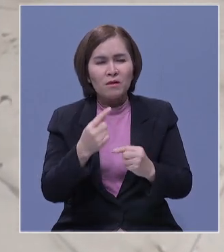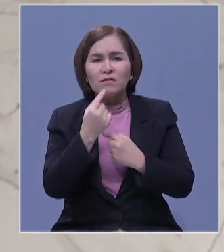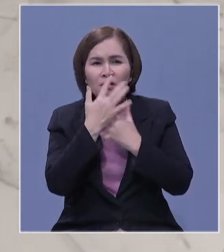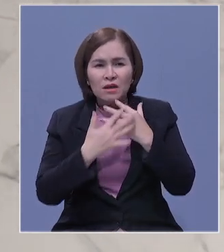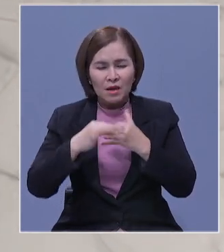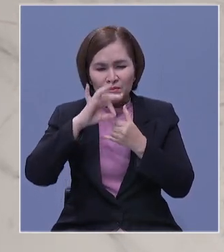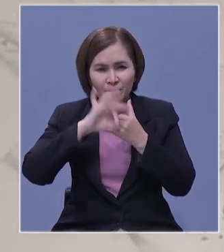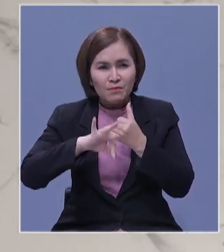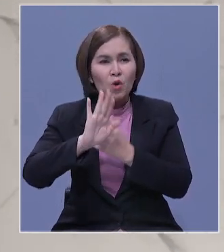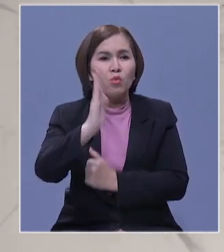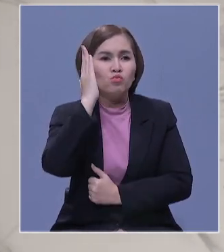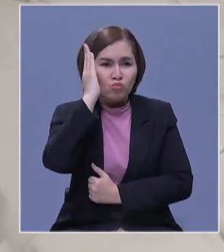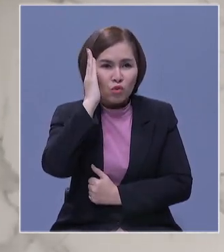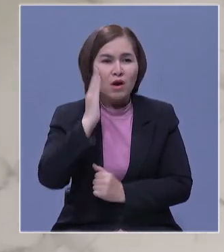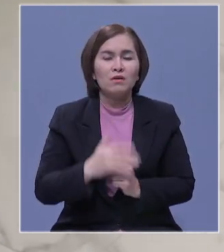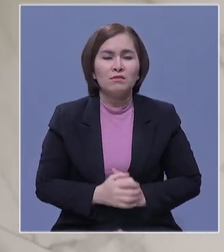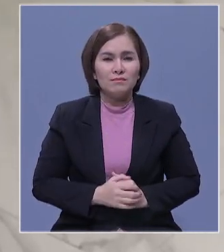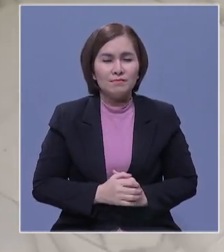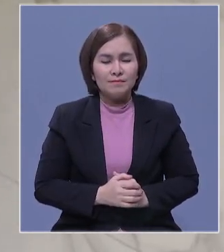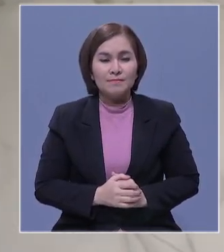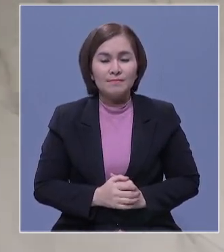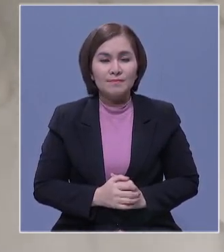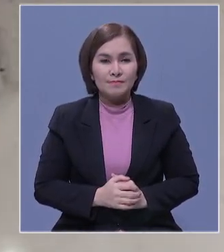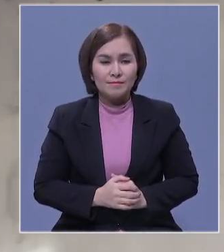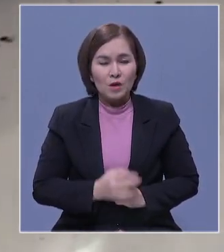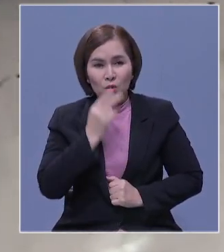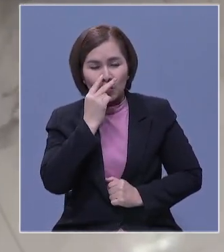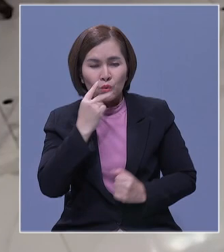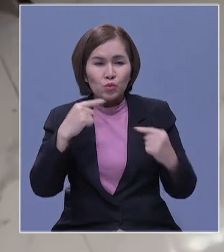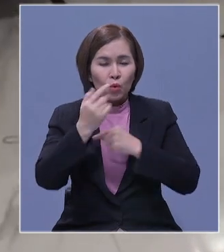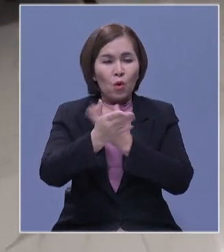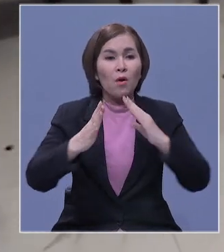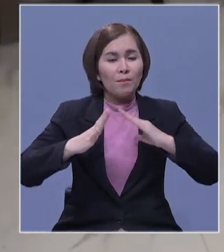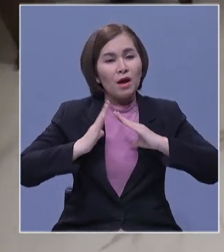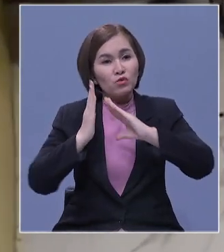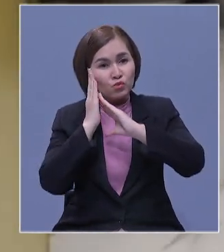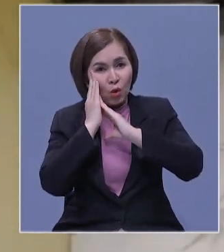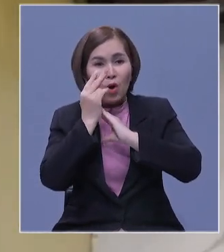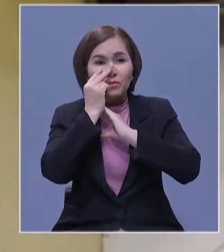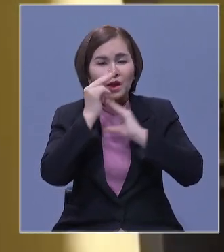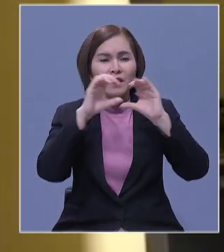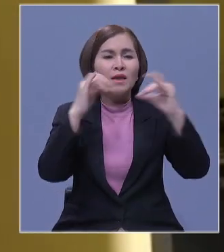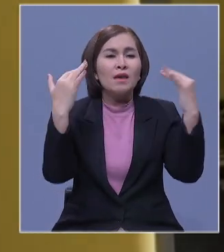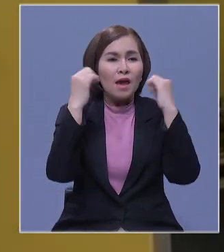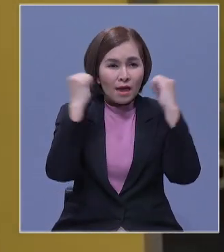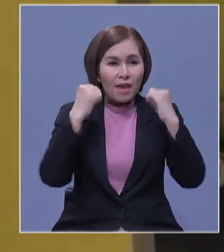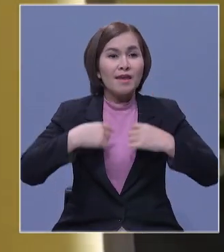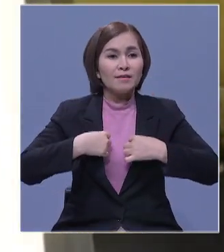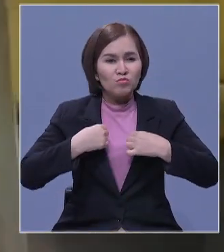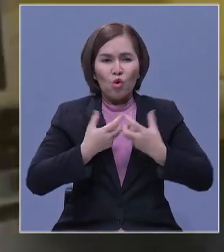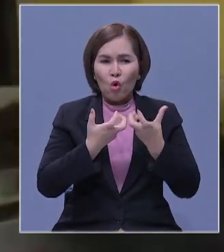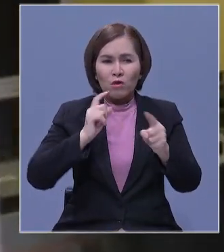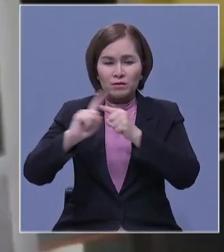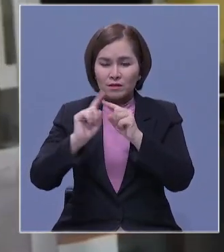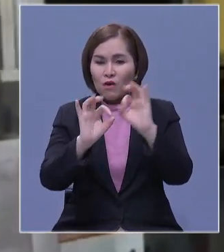ว่าน่าจะเป็นของตัวนเอหรือว่าคนก่อเหตุนั่นเองนะคะแล้วก็ไปตรวจในห้องนอนเนี่ยก็พบว่าเครื่องปรับอากาศเสื้อผ้าข้าวของ